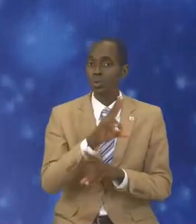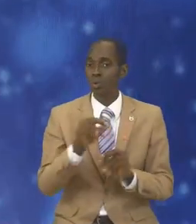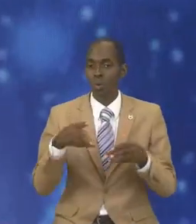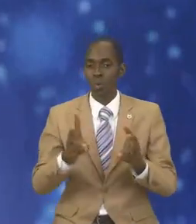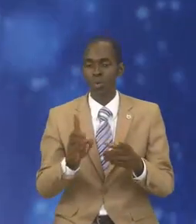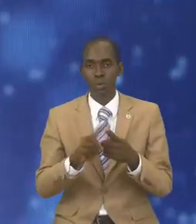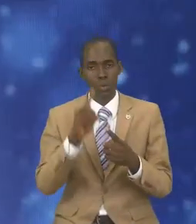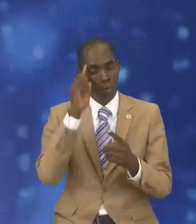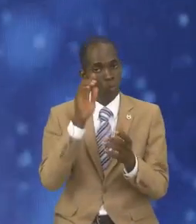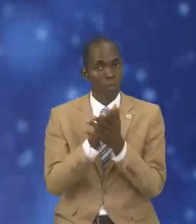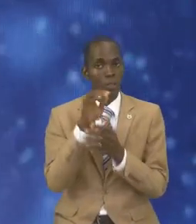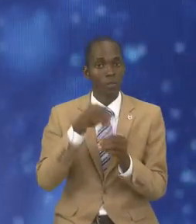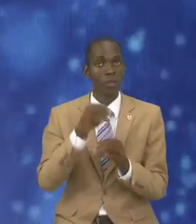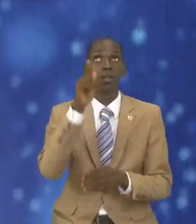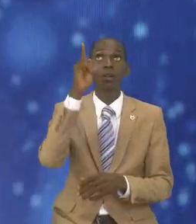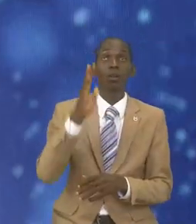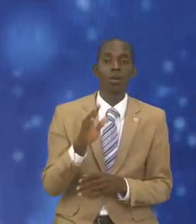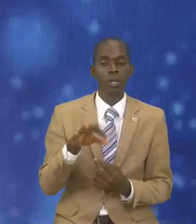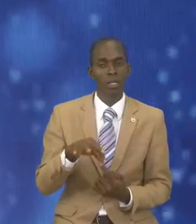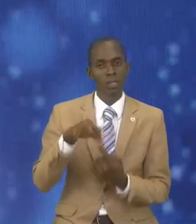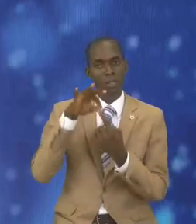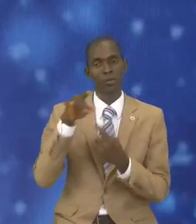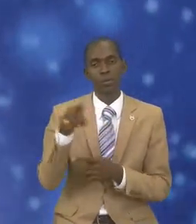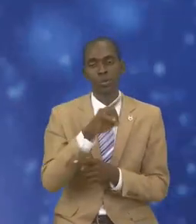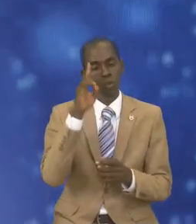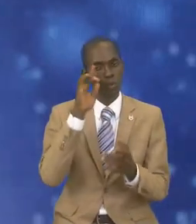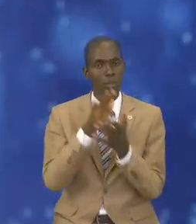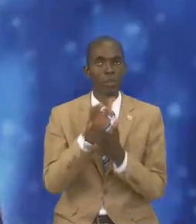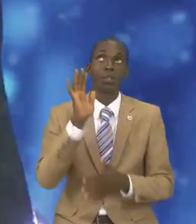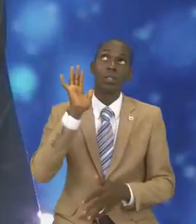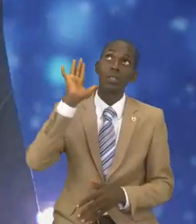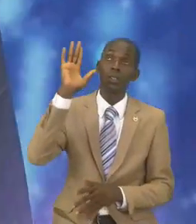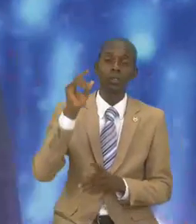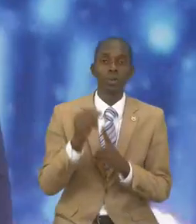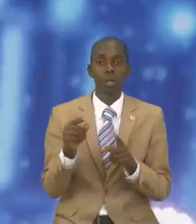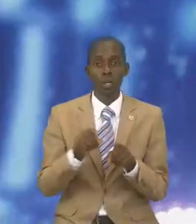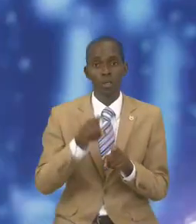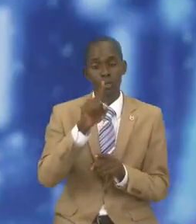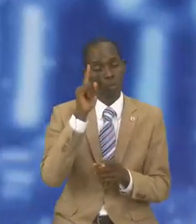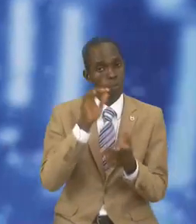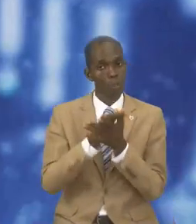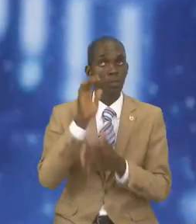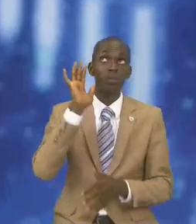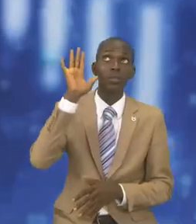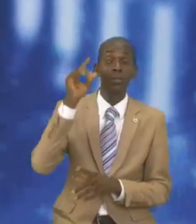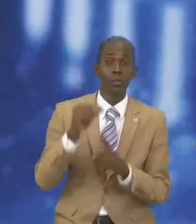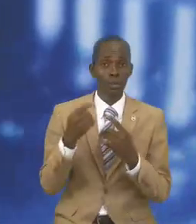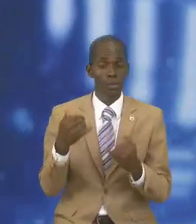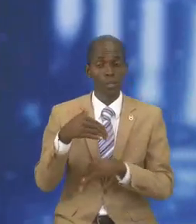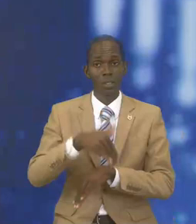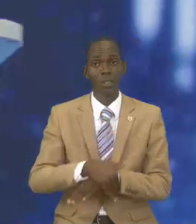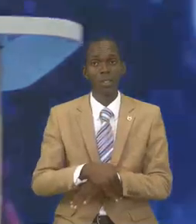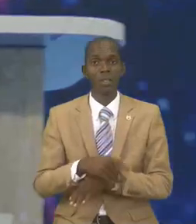de moyen de croire en Dieu que de croire en sa parole. Et comme tu crois en sa parole ce soir,